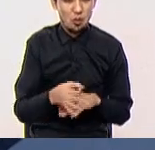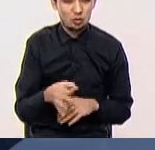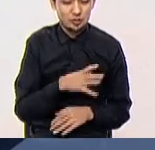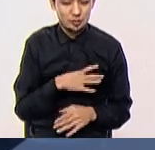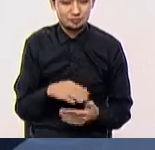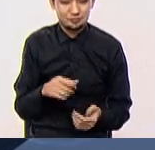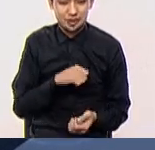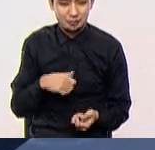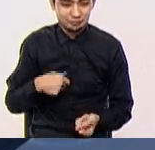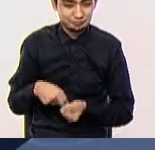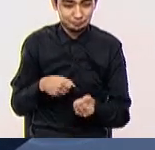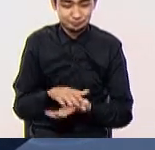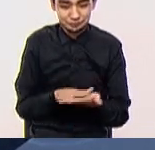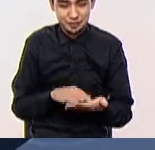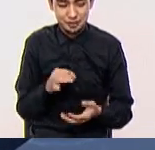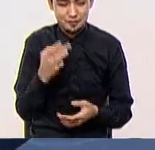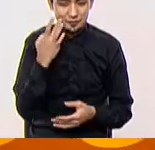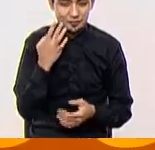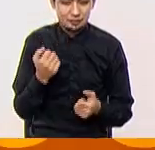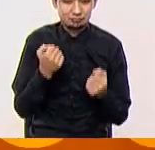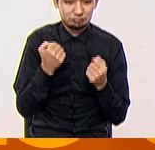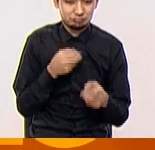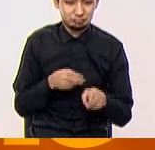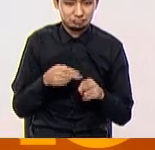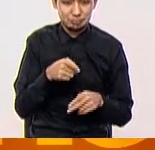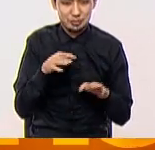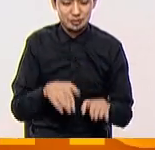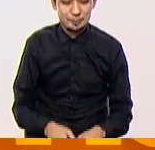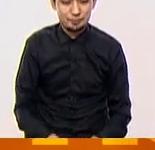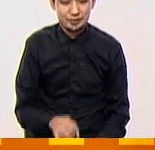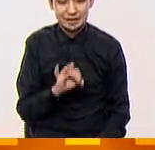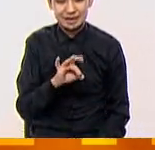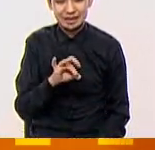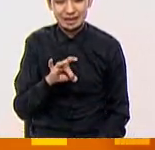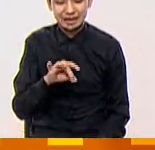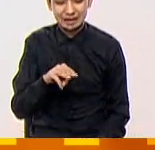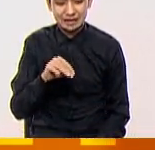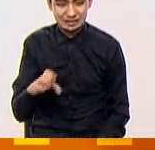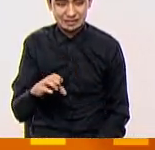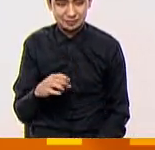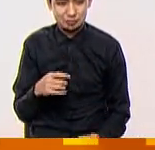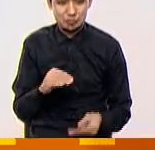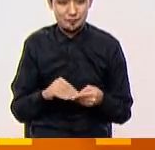ашық алаңда күнделікті жаттығу жасайды. Хоккейный клуб Бертіс опять готовится к тренировке.